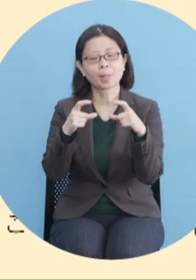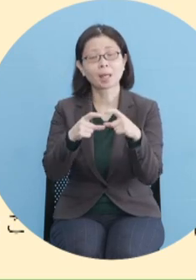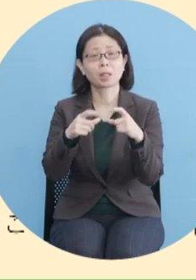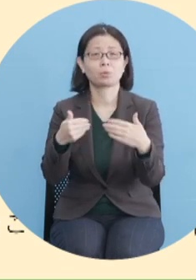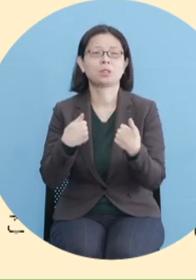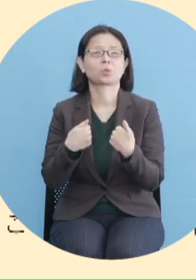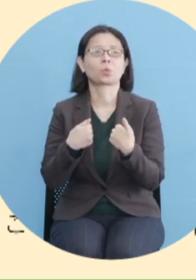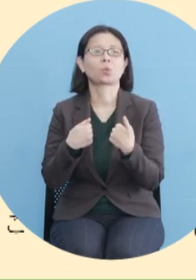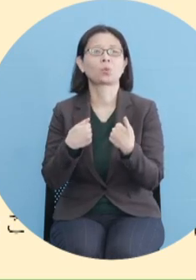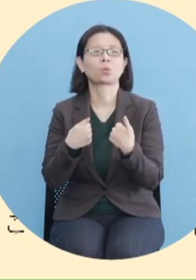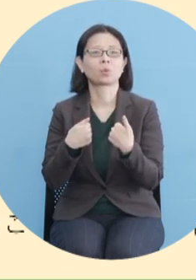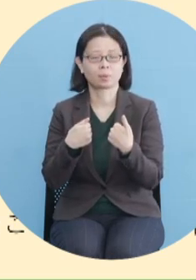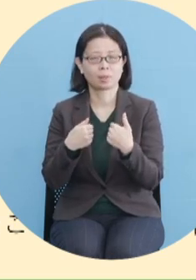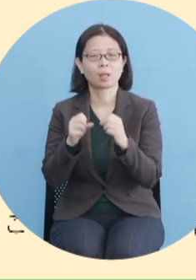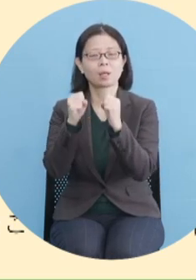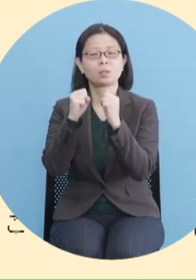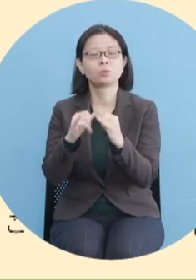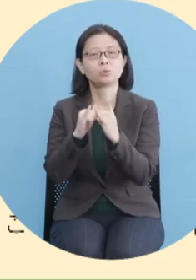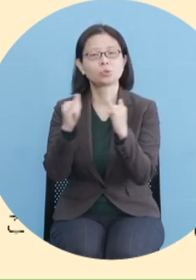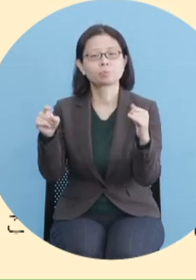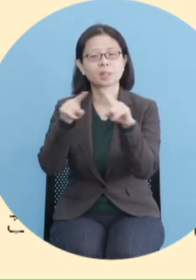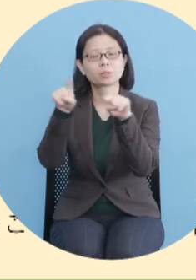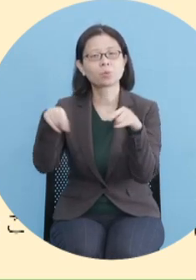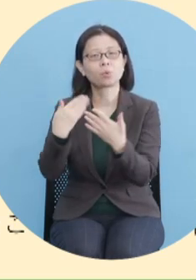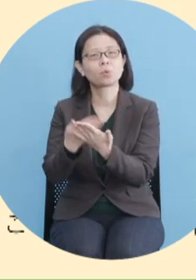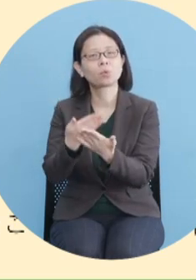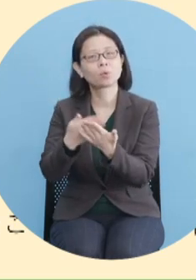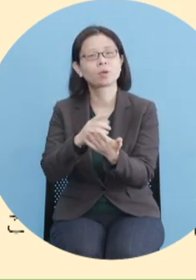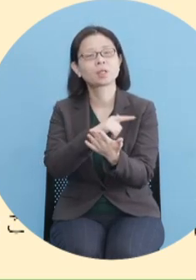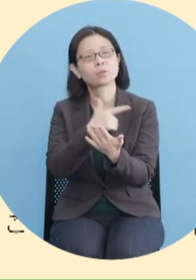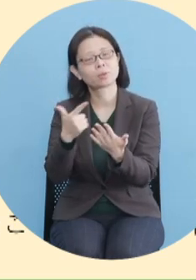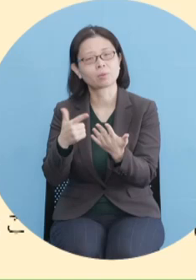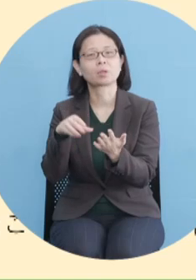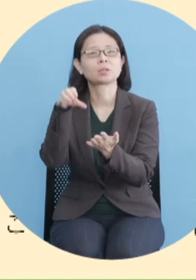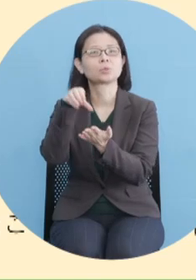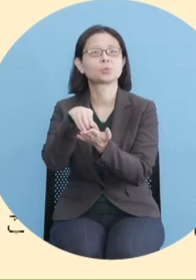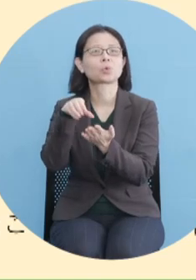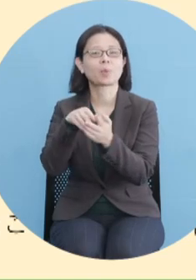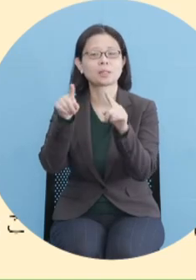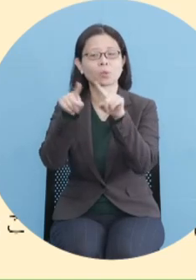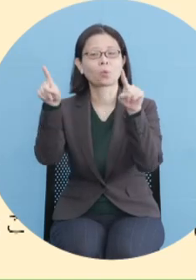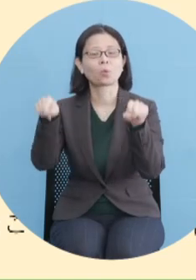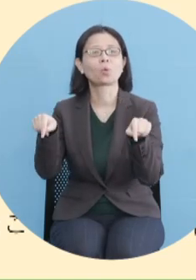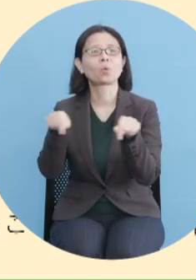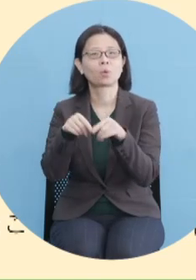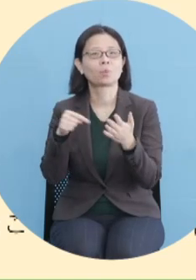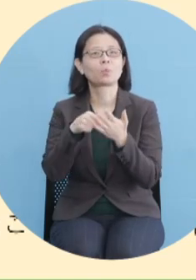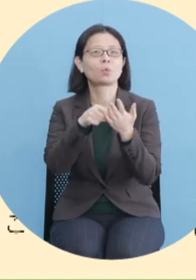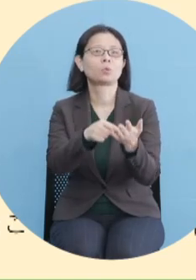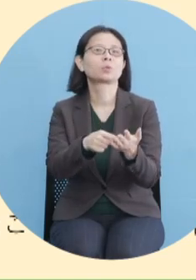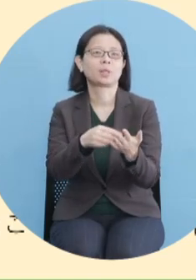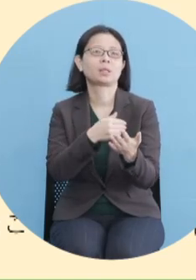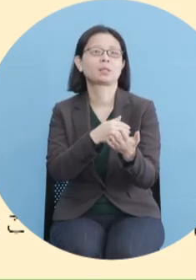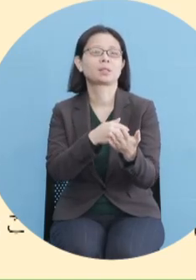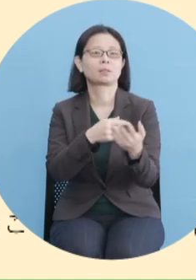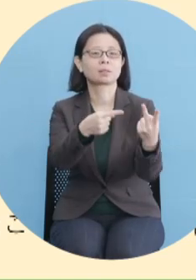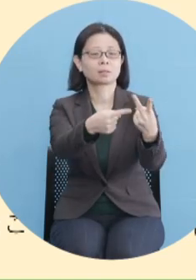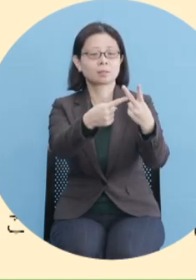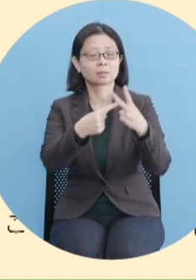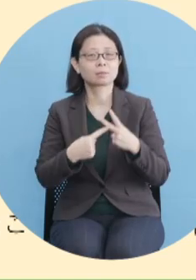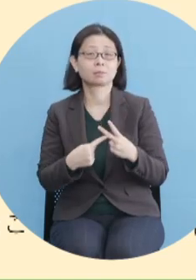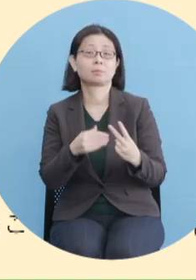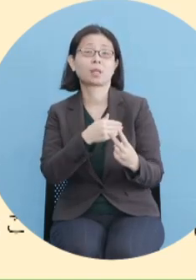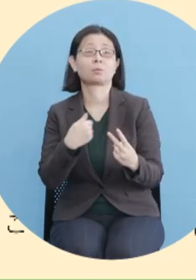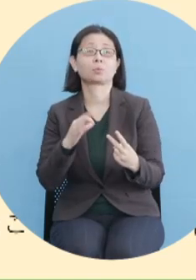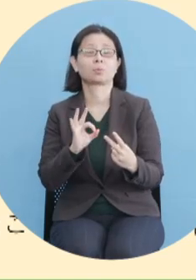え住民表のうしの交付含めて14種類の証明が申請可能えそしてえま郵送まで